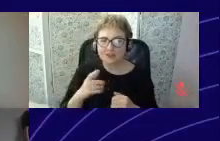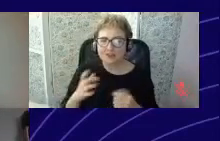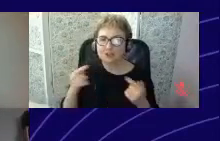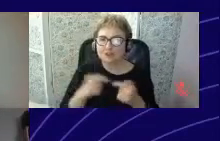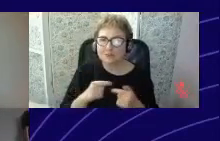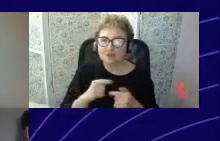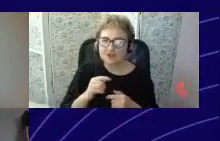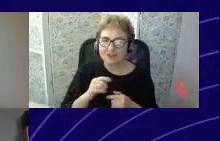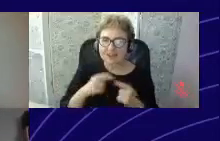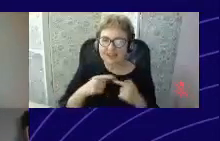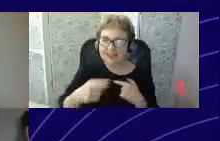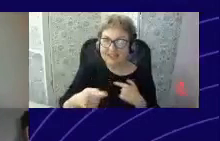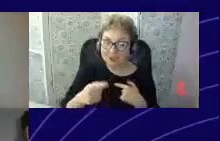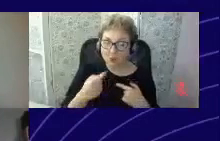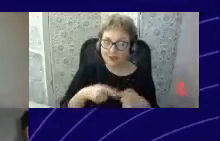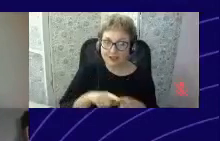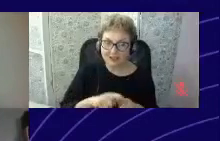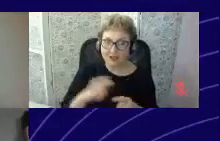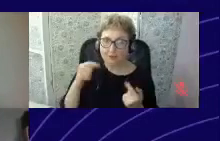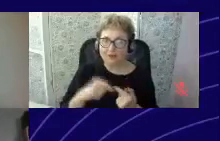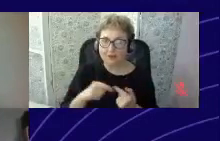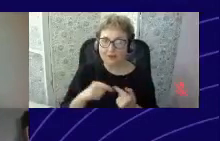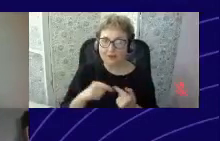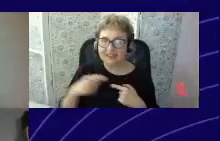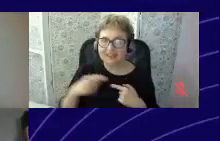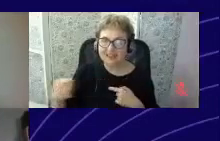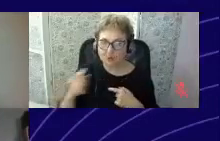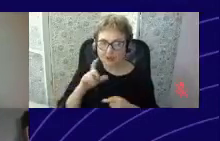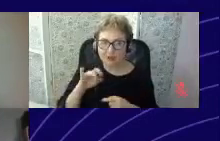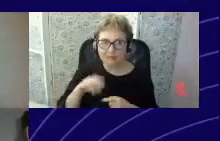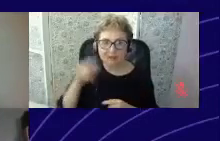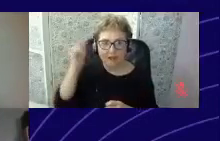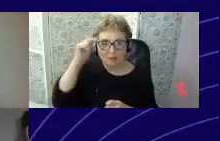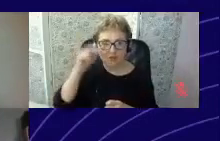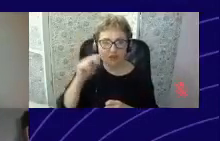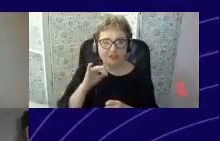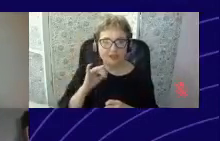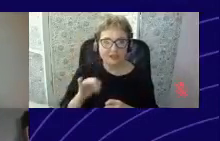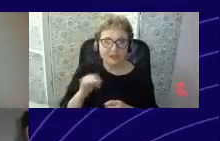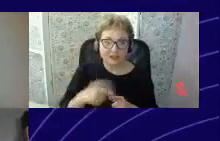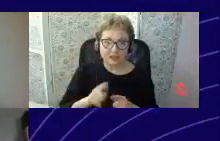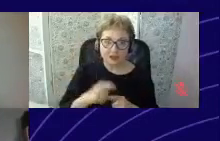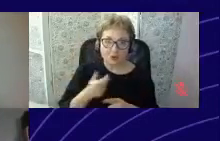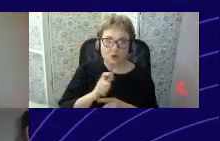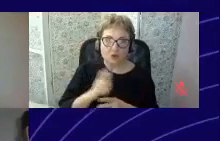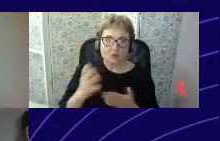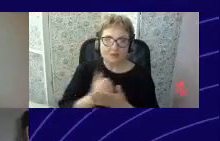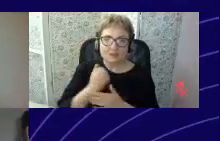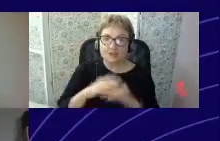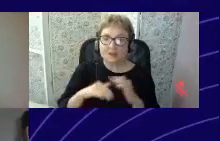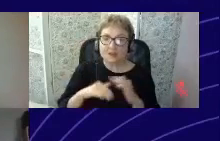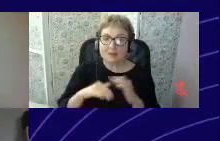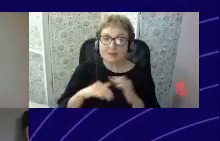раз совмещением дистанционных технологий, да, с применением дистанционных элементов обучения. И это очень